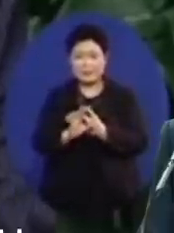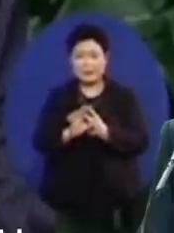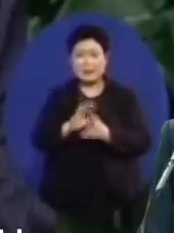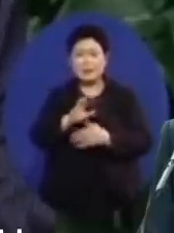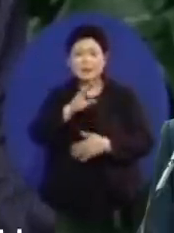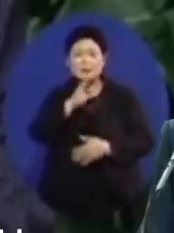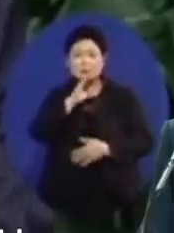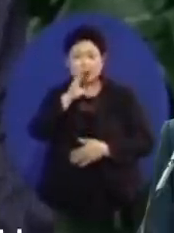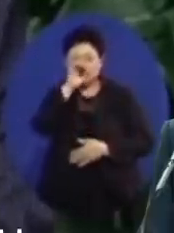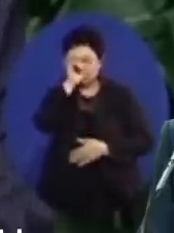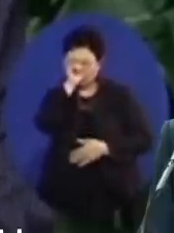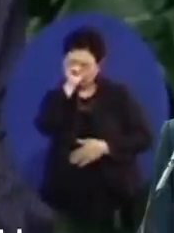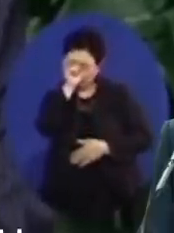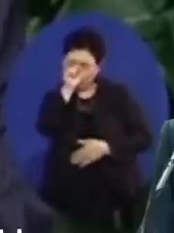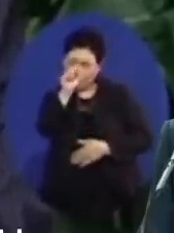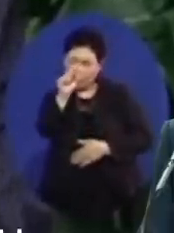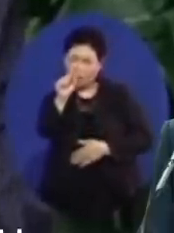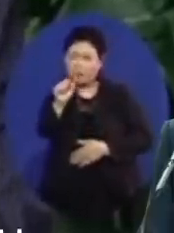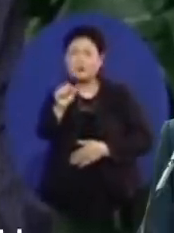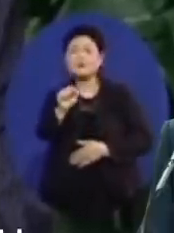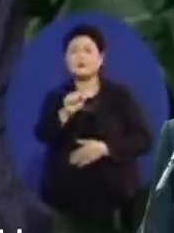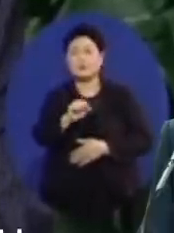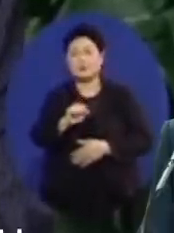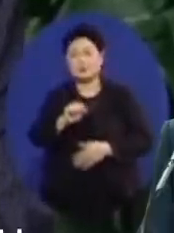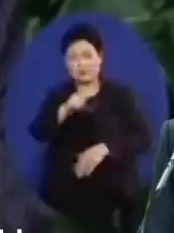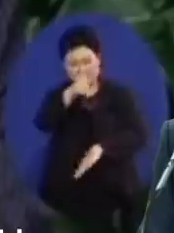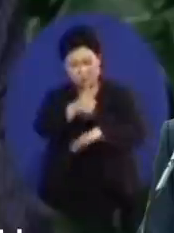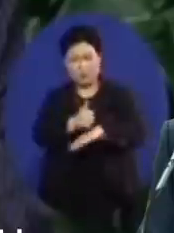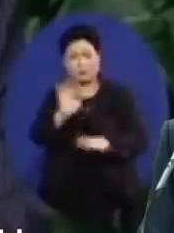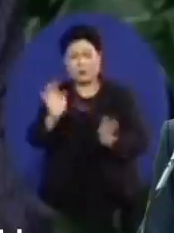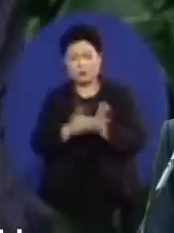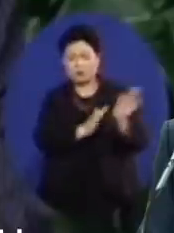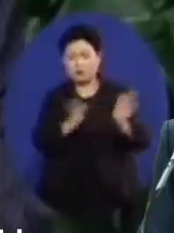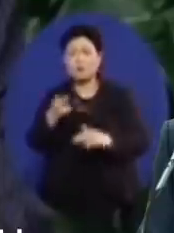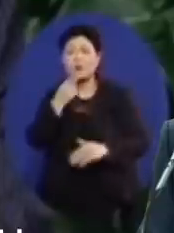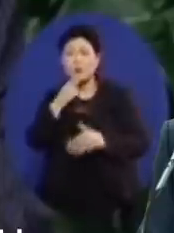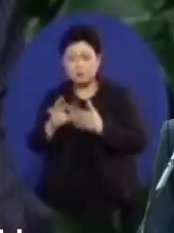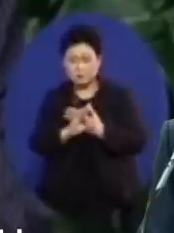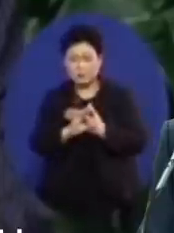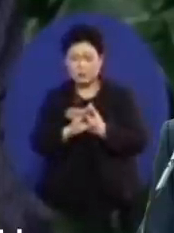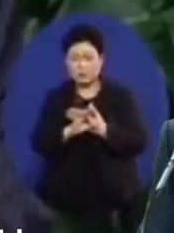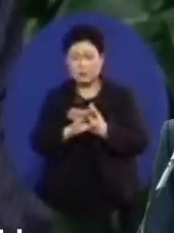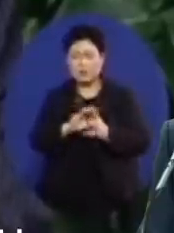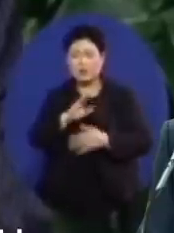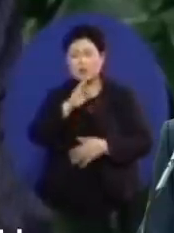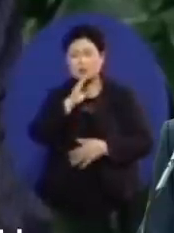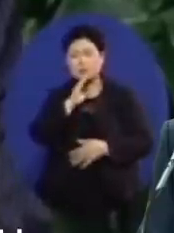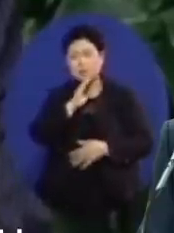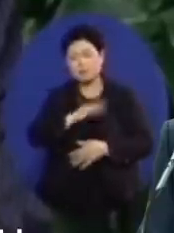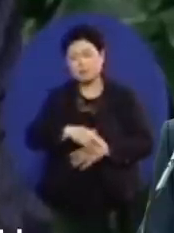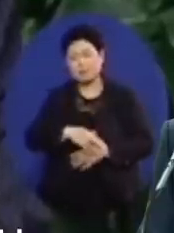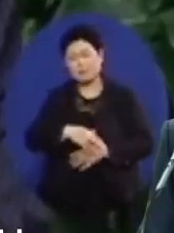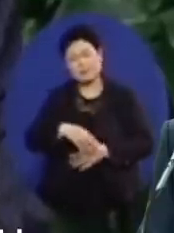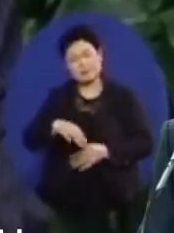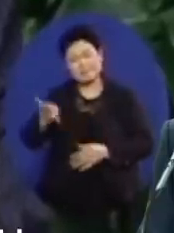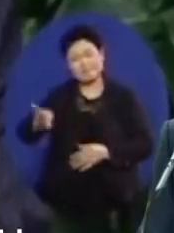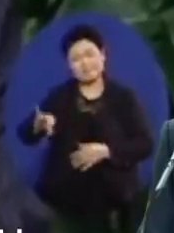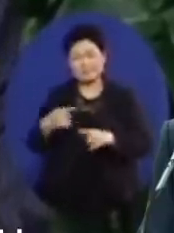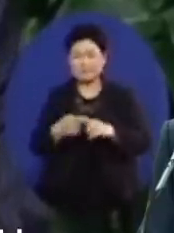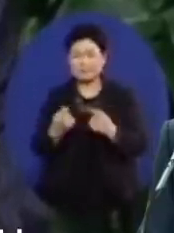글작품이 나옵니다. 준비 안 하면 아무 좋은 설교도 나오지 않습니다.